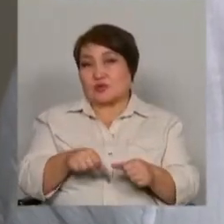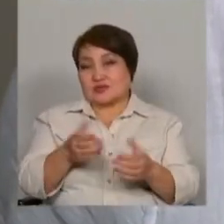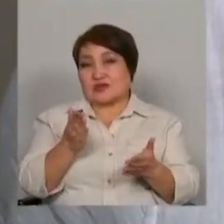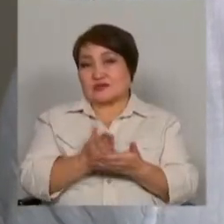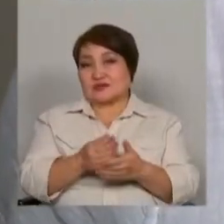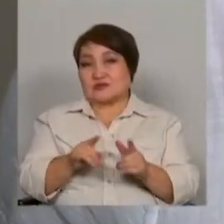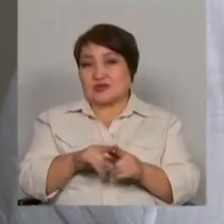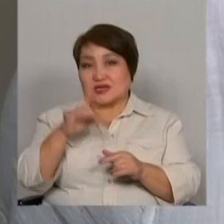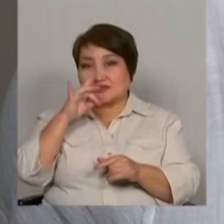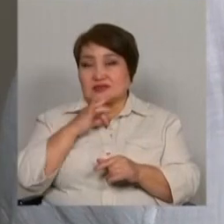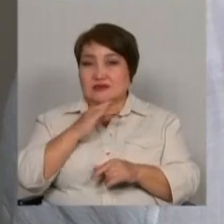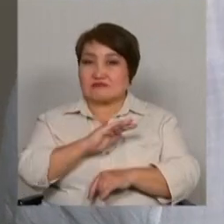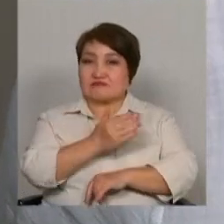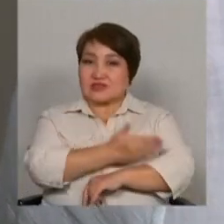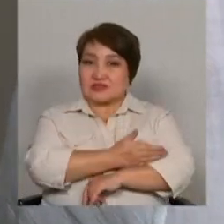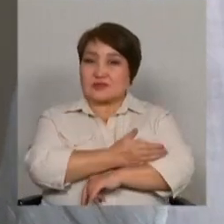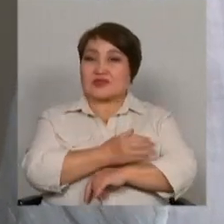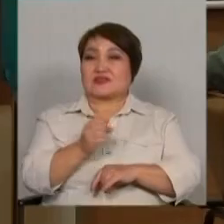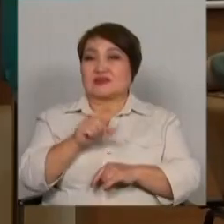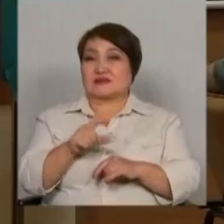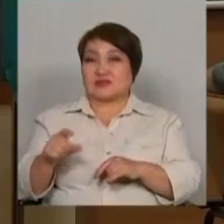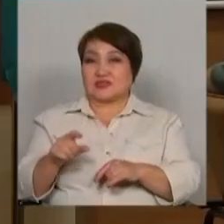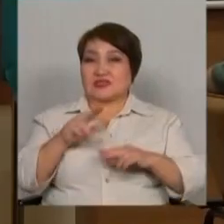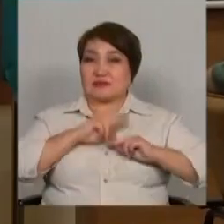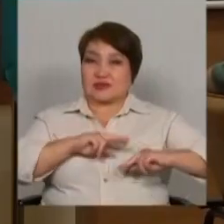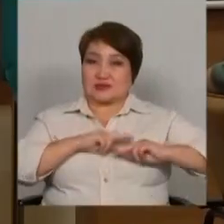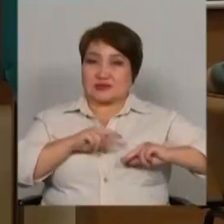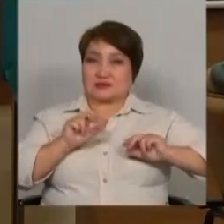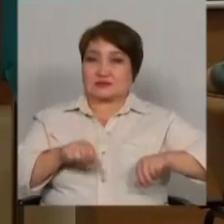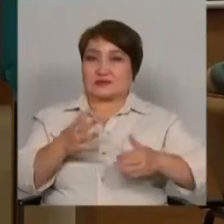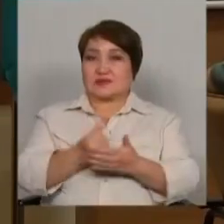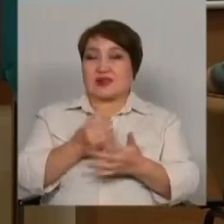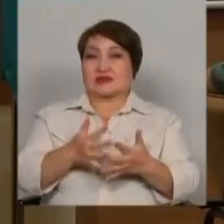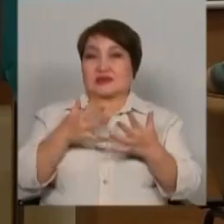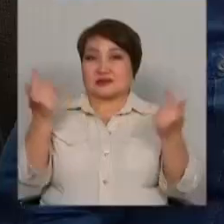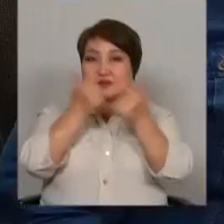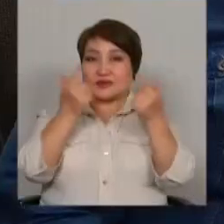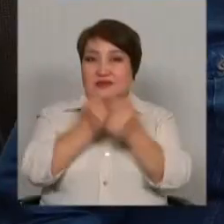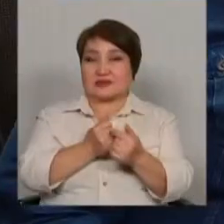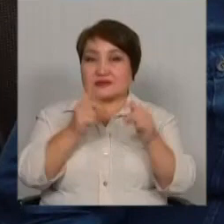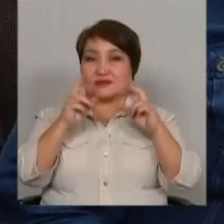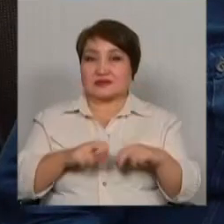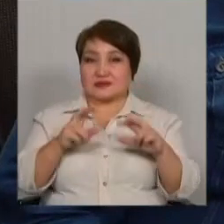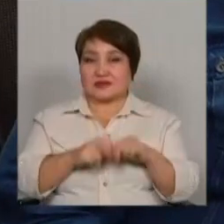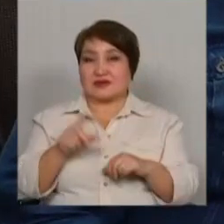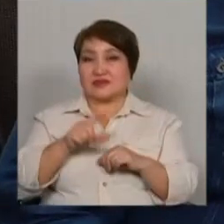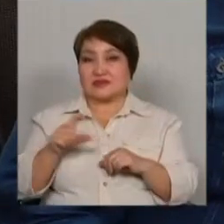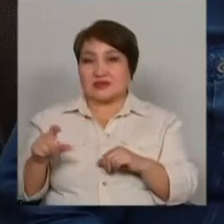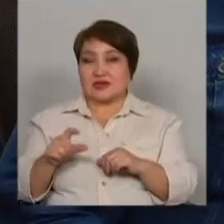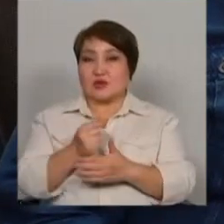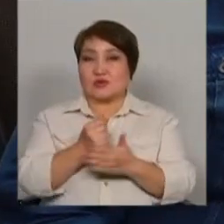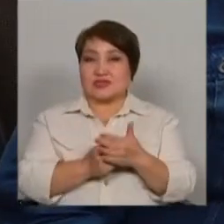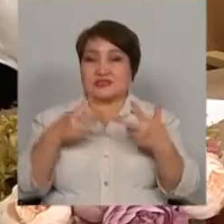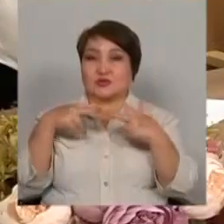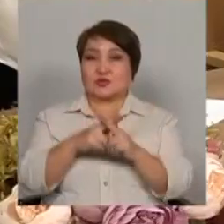мықты-мықты арыстарының бәрінің еңбектері шығуы мүмкін. Анықталған ақпараттар зерттеу авторларының қорында, институттың ресми